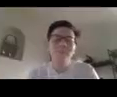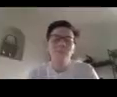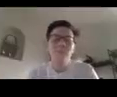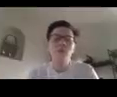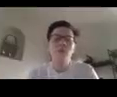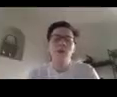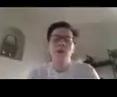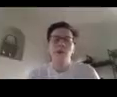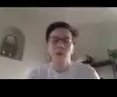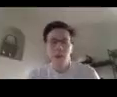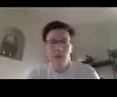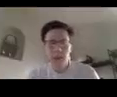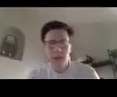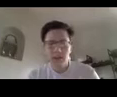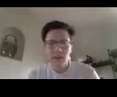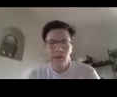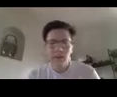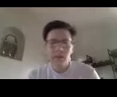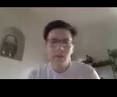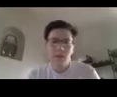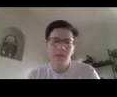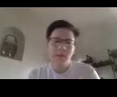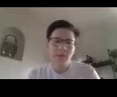pour assignation de genre.